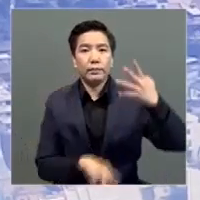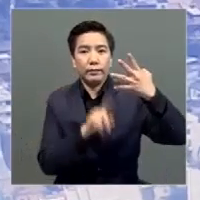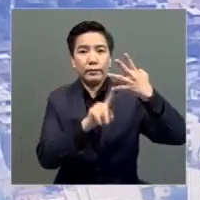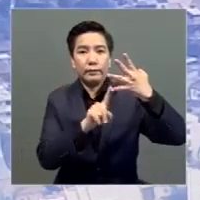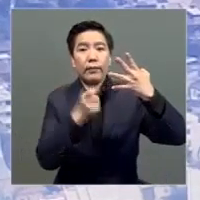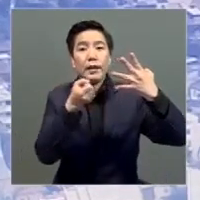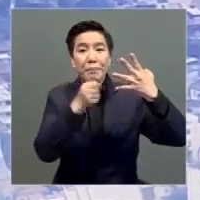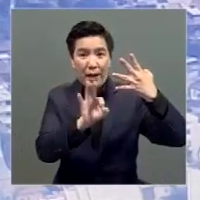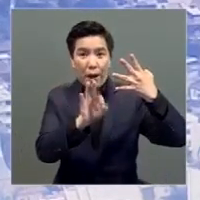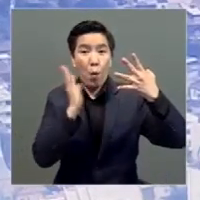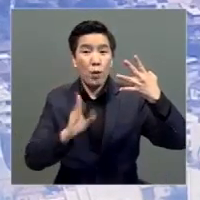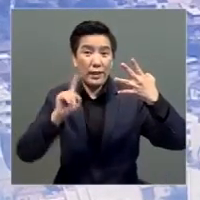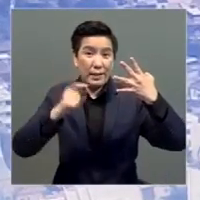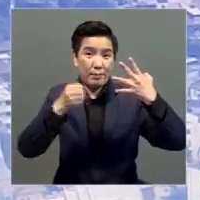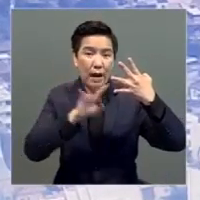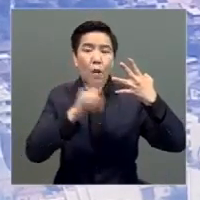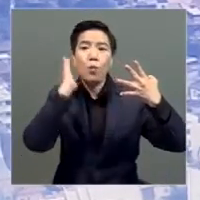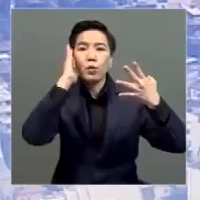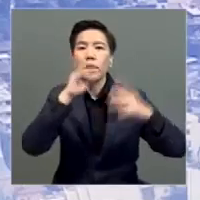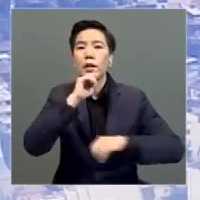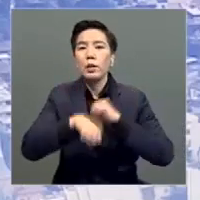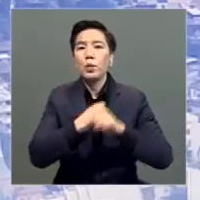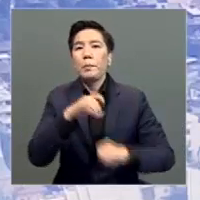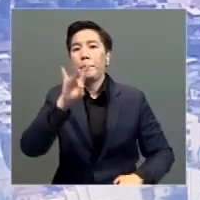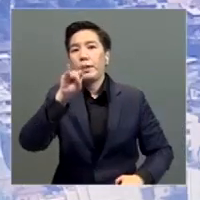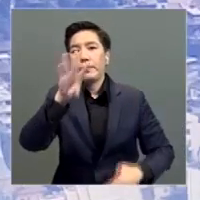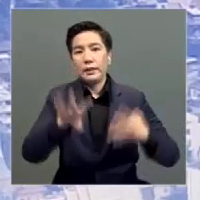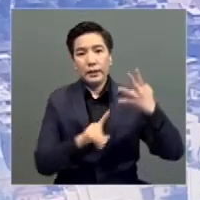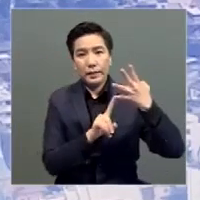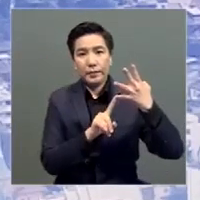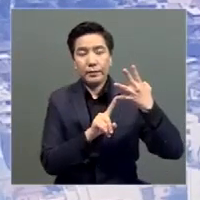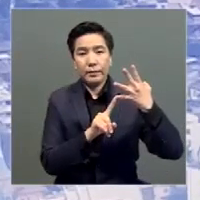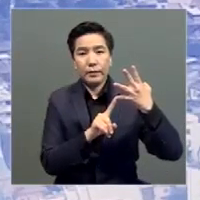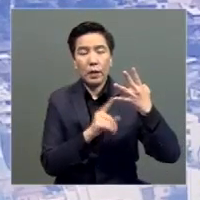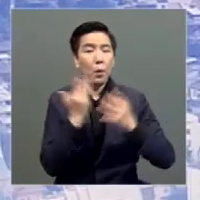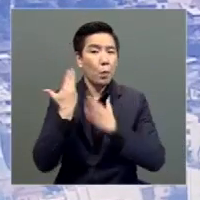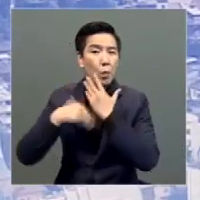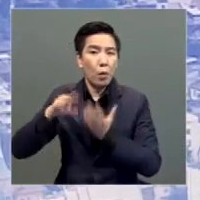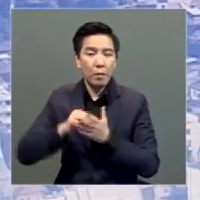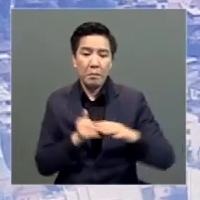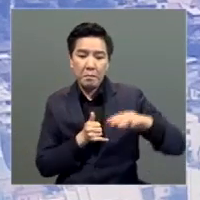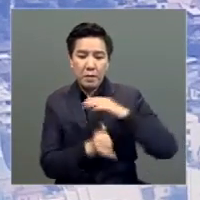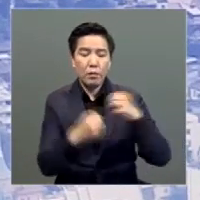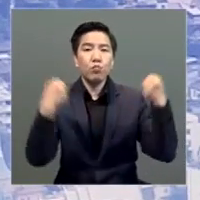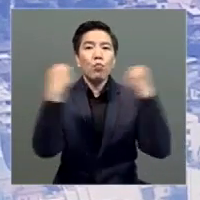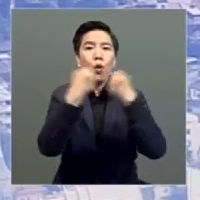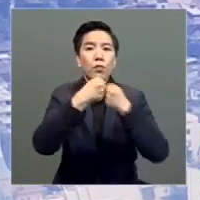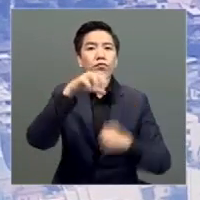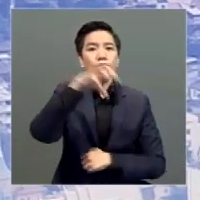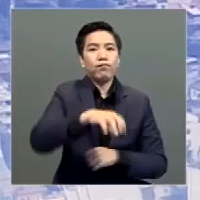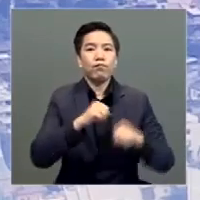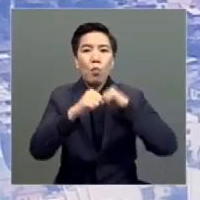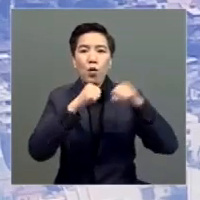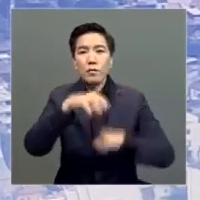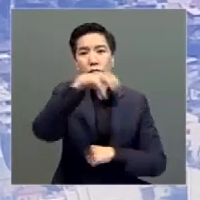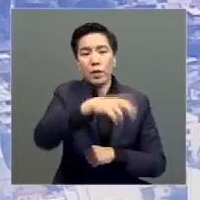ายที่19เป็นผู้ป่วยชายไทยอายุ84ปีนะครับมีประวัติไปสนามมวยราชดำเนินก่อนป่วย